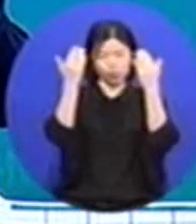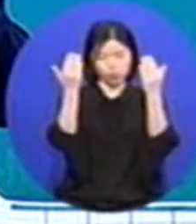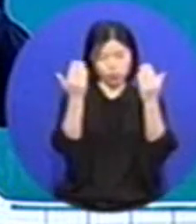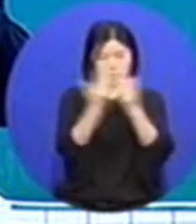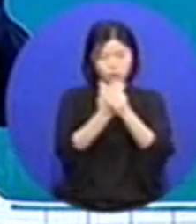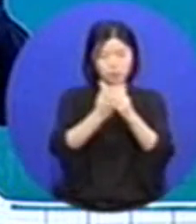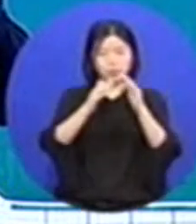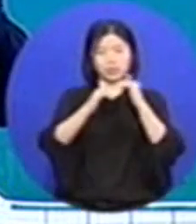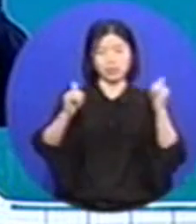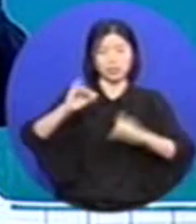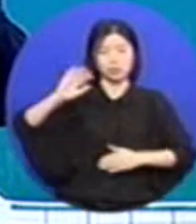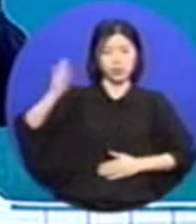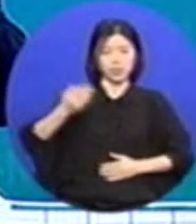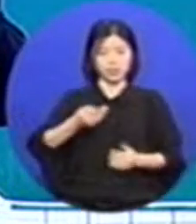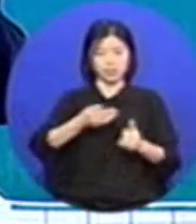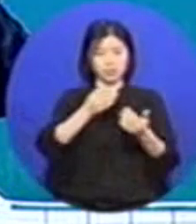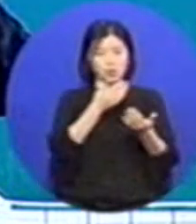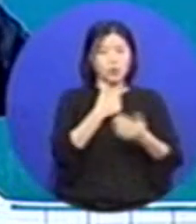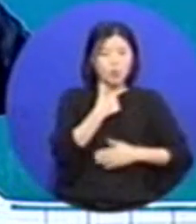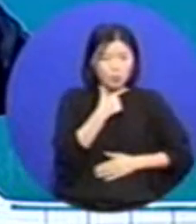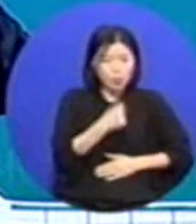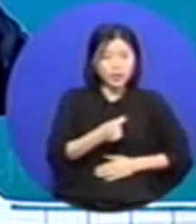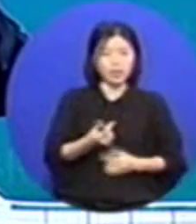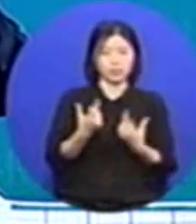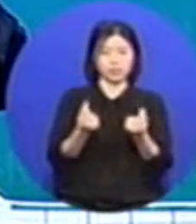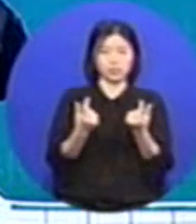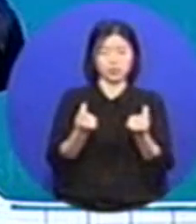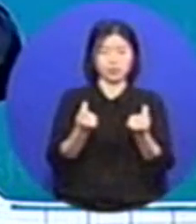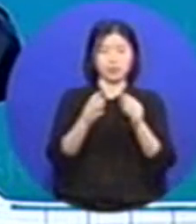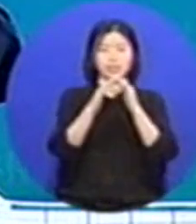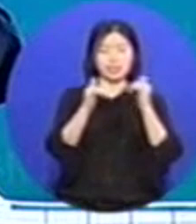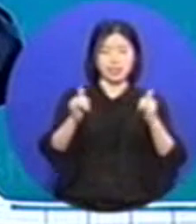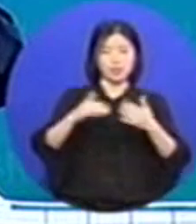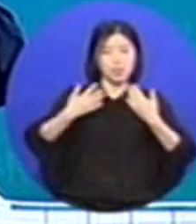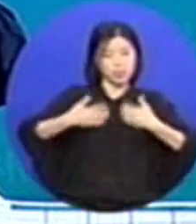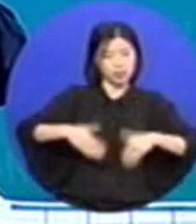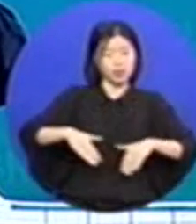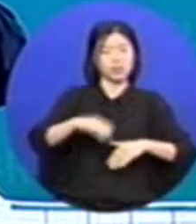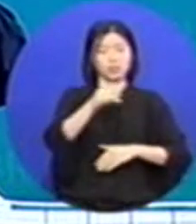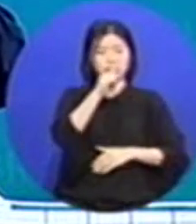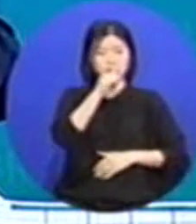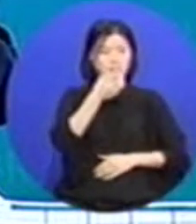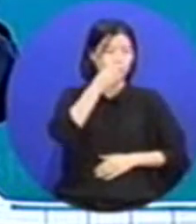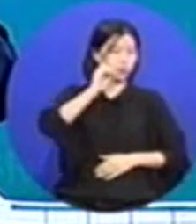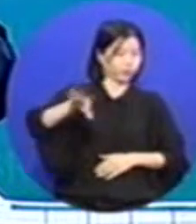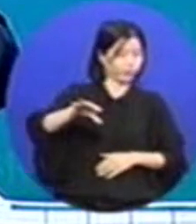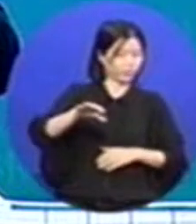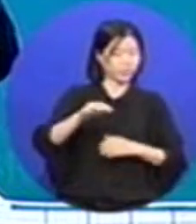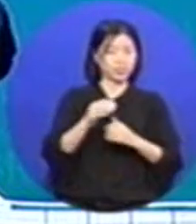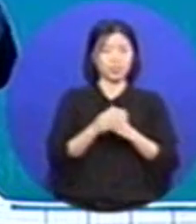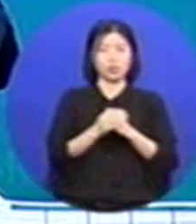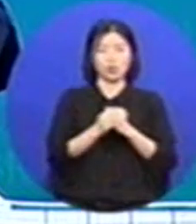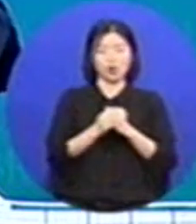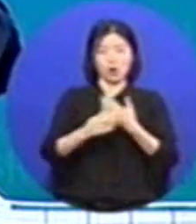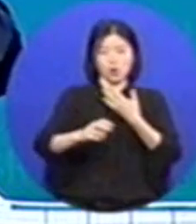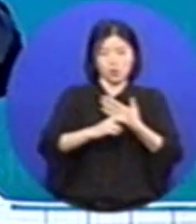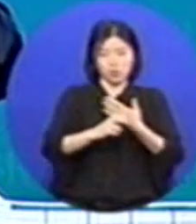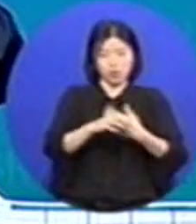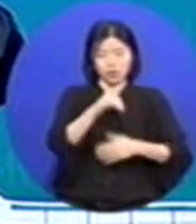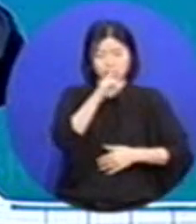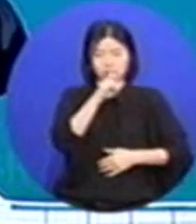될 것을 요구 하듯이 음 사람이 연 약한거 있으면 무시하고 부족한거 있으면